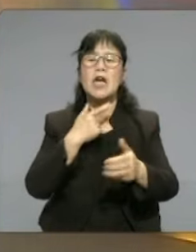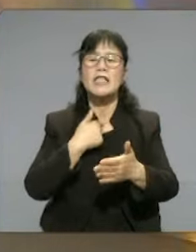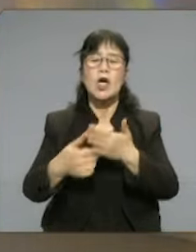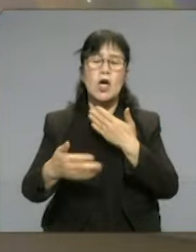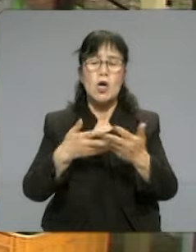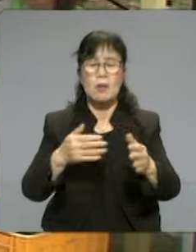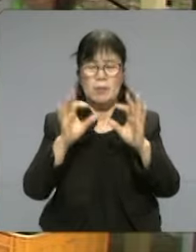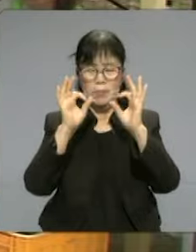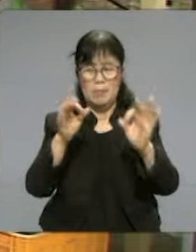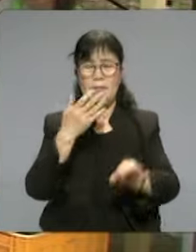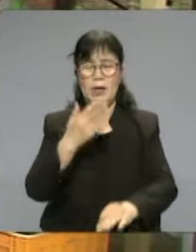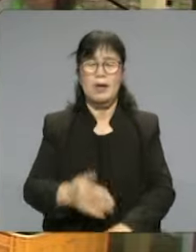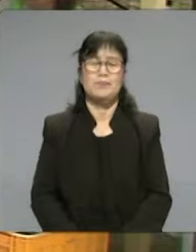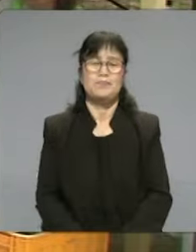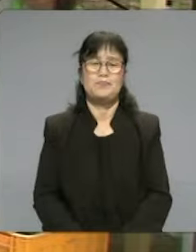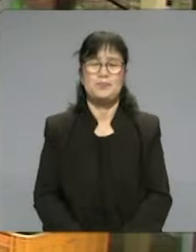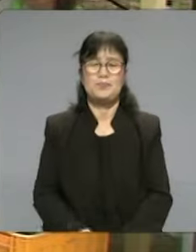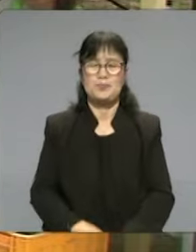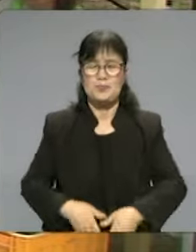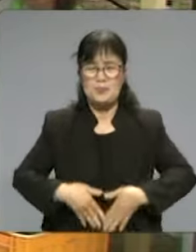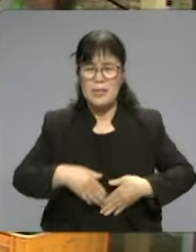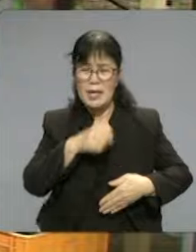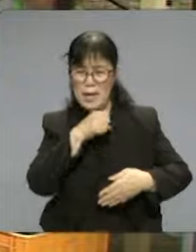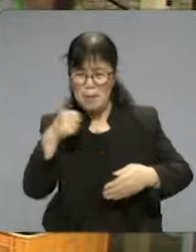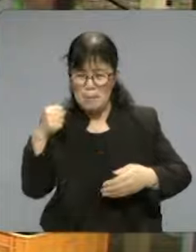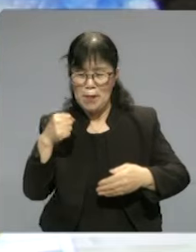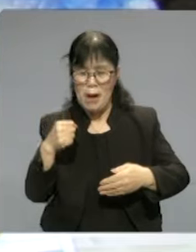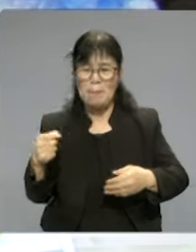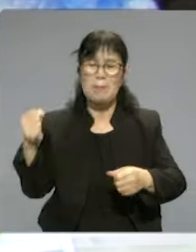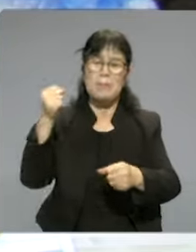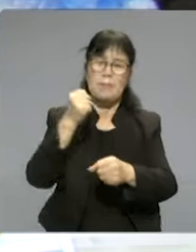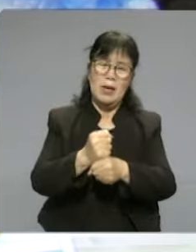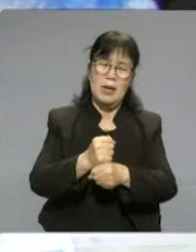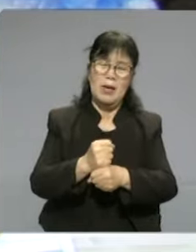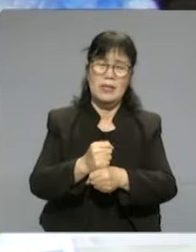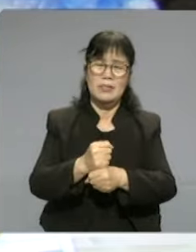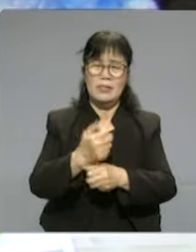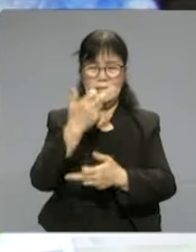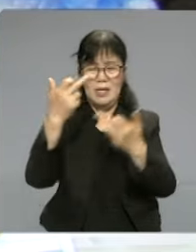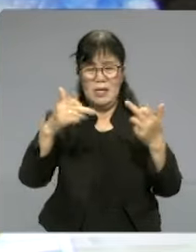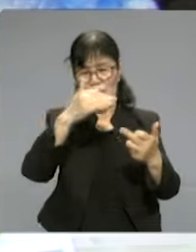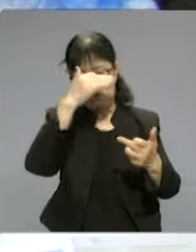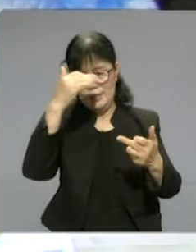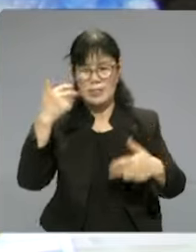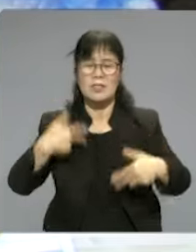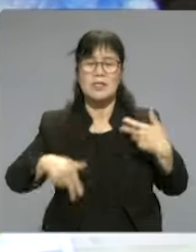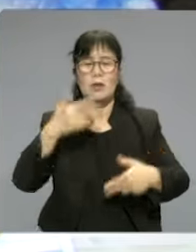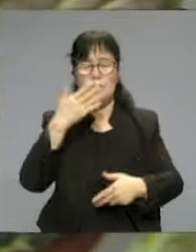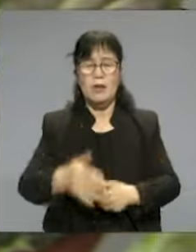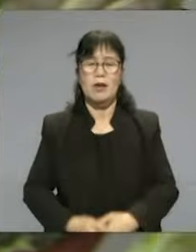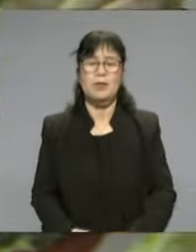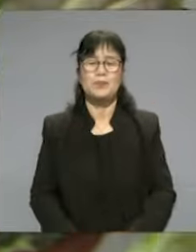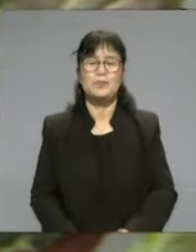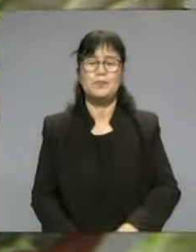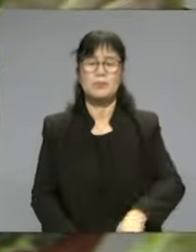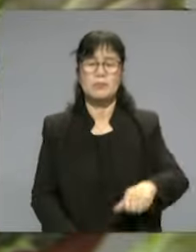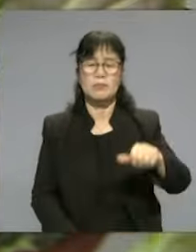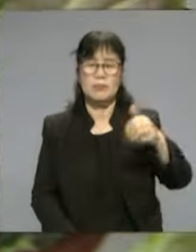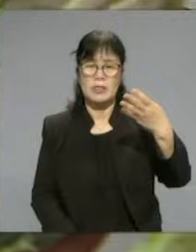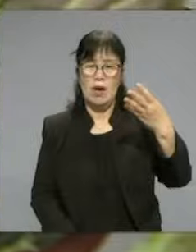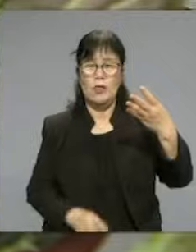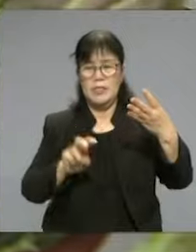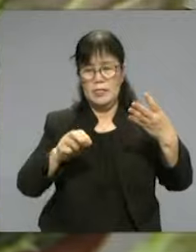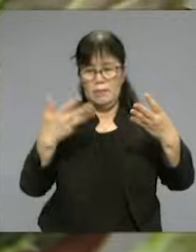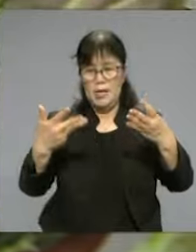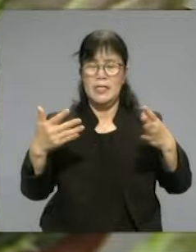선사합니다 봄철 입맛도 되찾고 청정 용문산의 정치도 즐길 수 있는 산나물 축제는 오는 28일까지